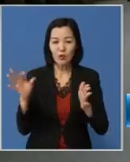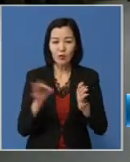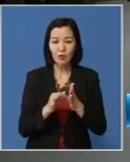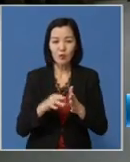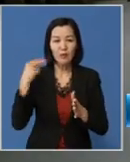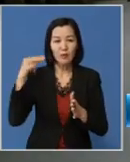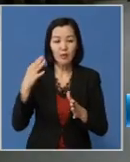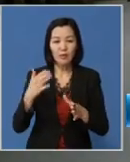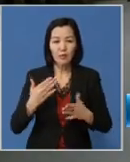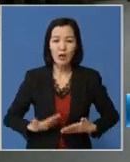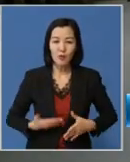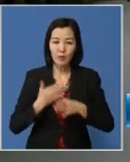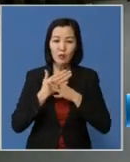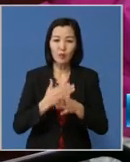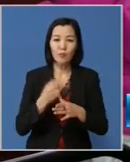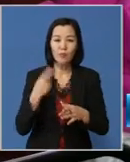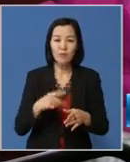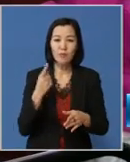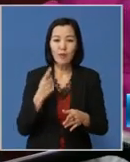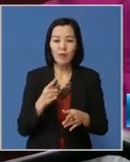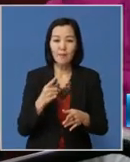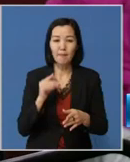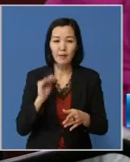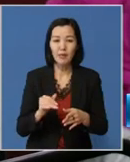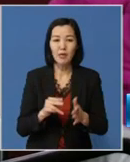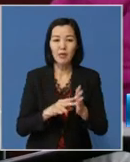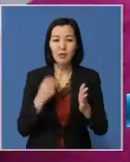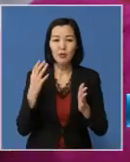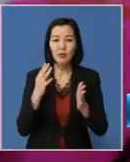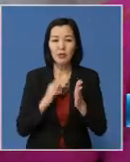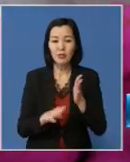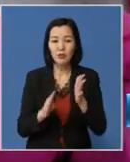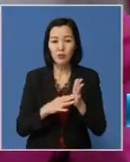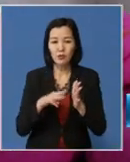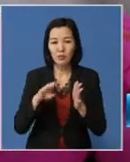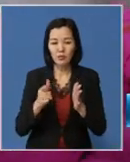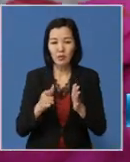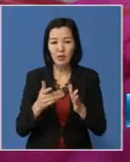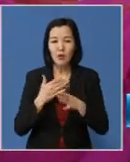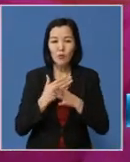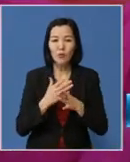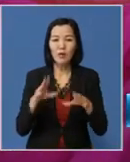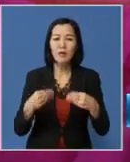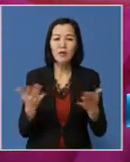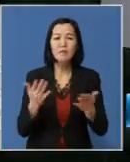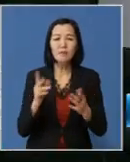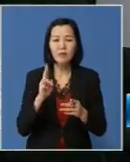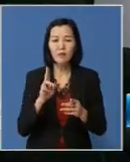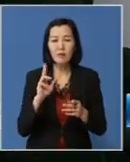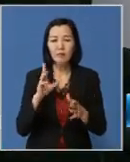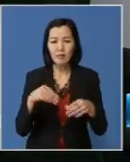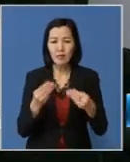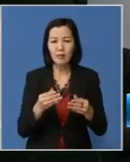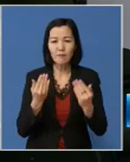айтқан атаулы көмек мөлшері 20789 теңге. Ол жөнінде айтпас бұрын, бұл жәрдемақы кімдерге тағайындалады, соны анықтап